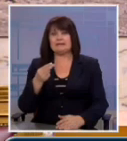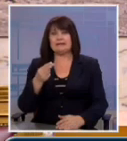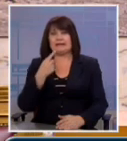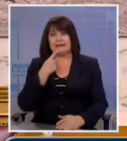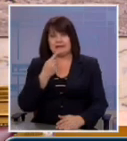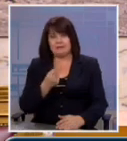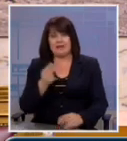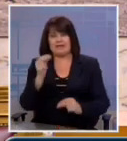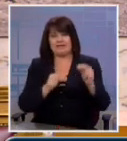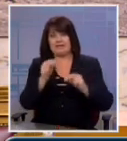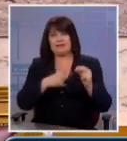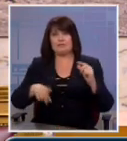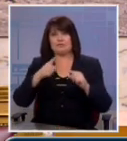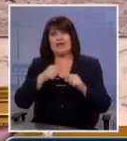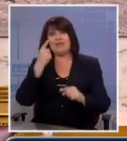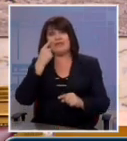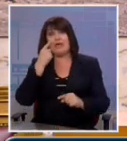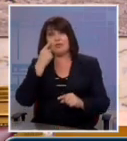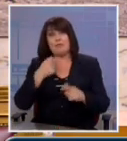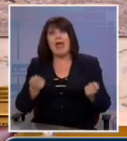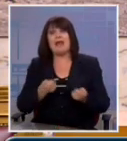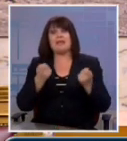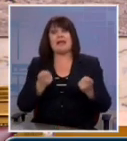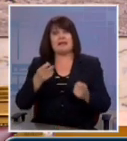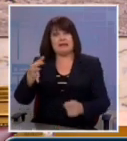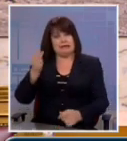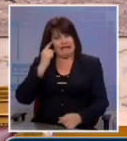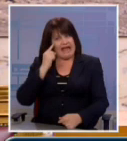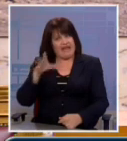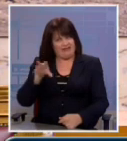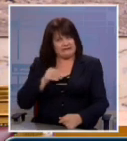το δημοψήφισμα θα δούμε αν θα γίνει, δεν πρέπει να γίνει.